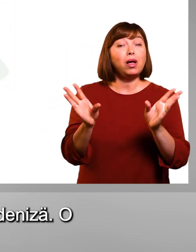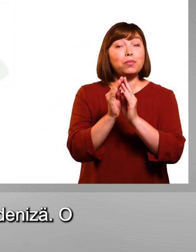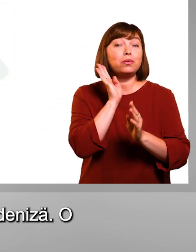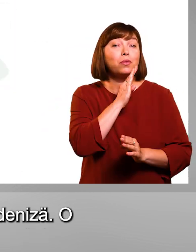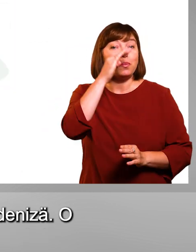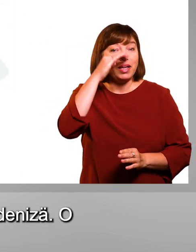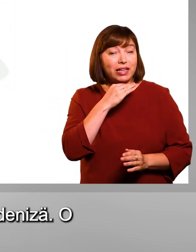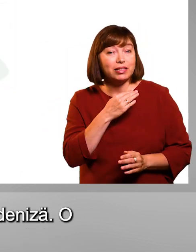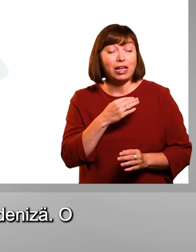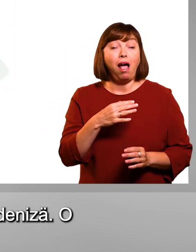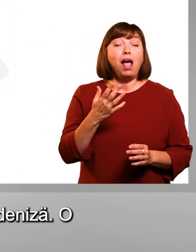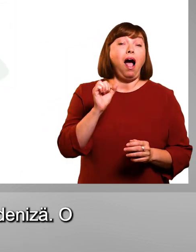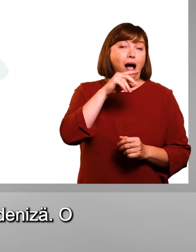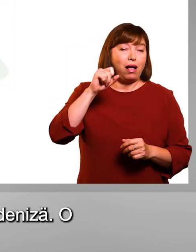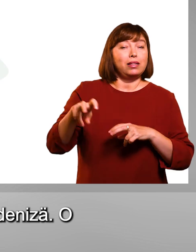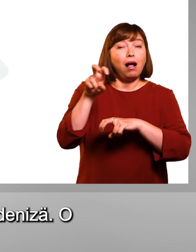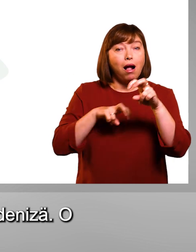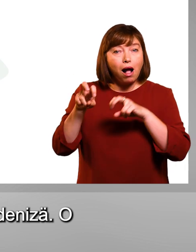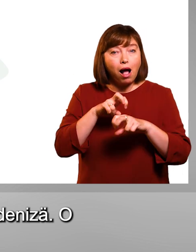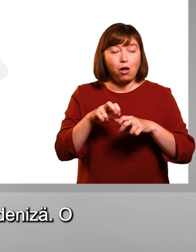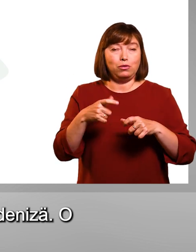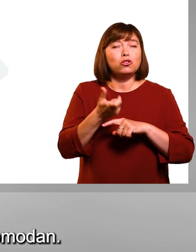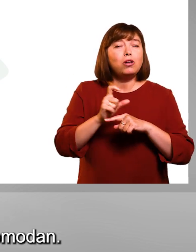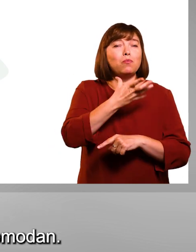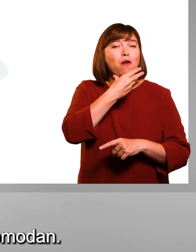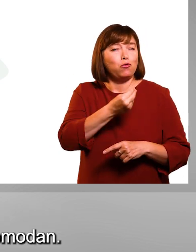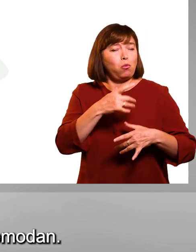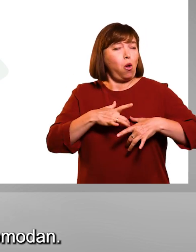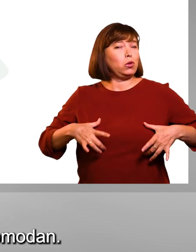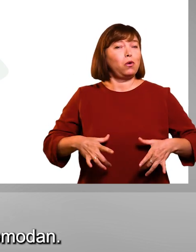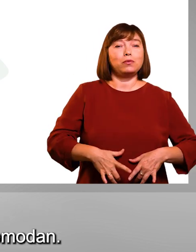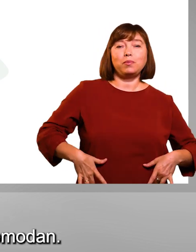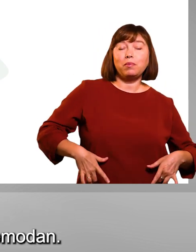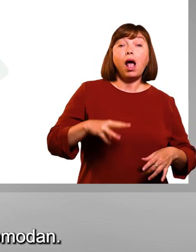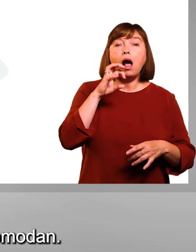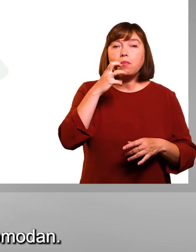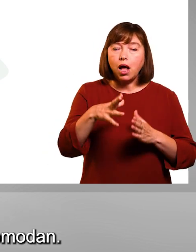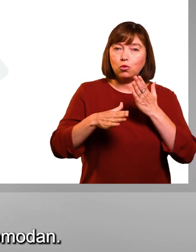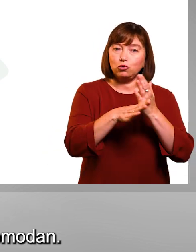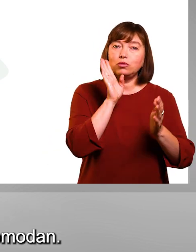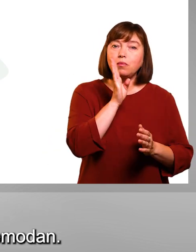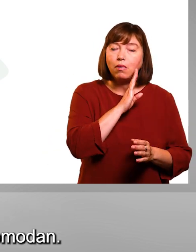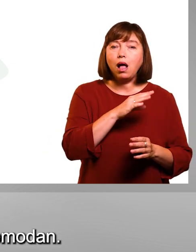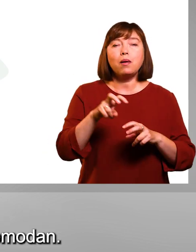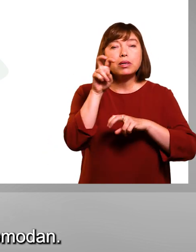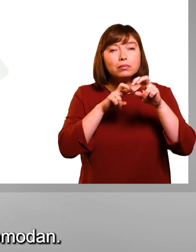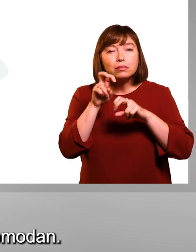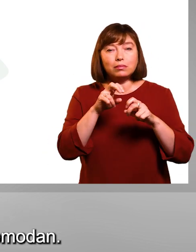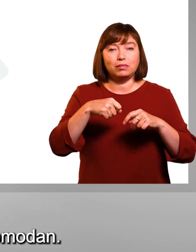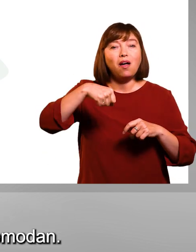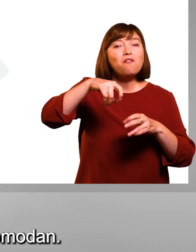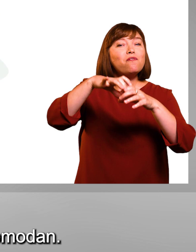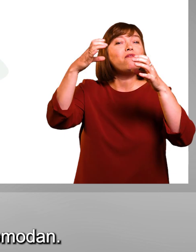cu părinții lor. În timp ce Ana este în căutarea celui mai frumos costum de baie, Marc o ajută pe mama sa să găsească